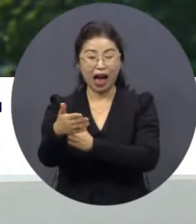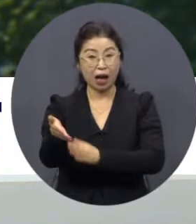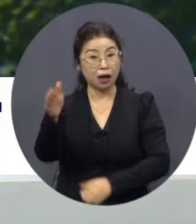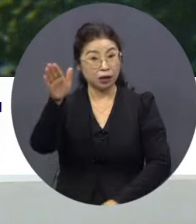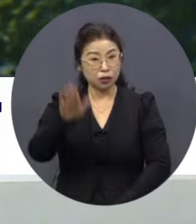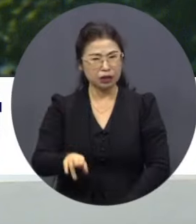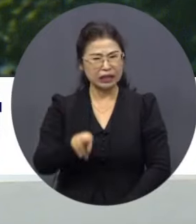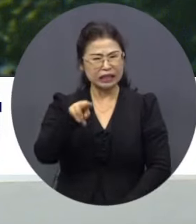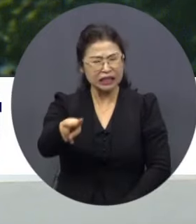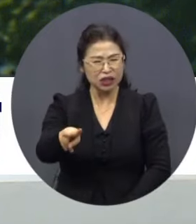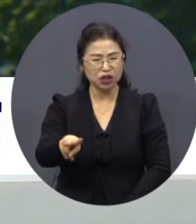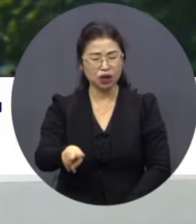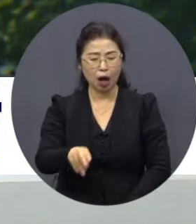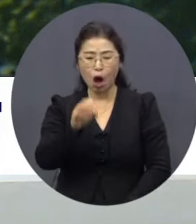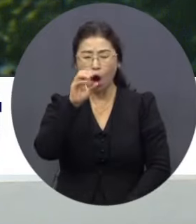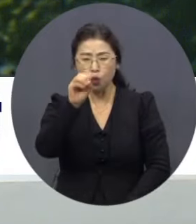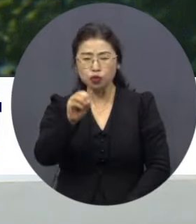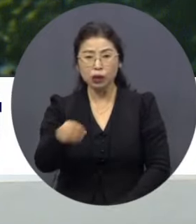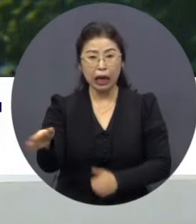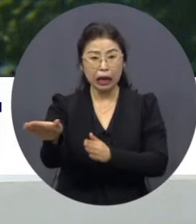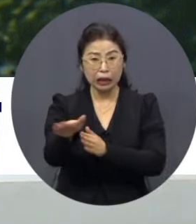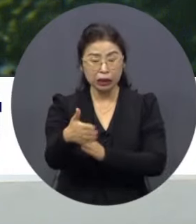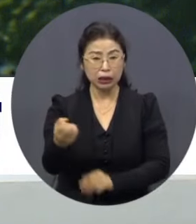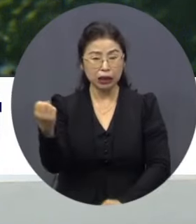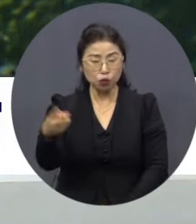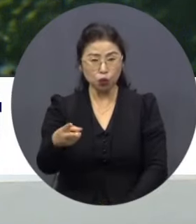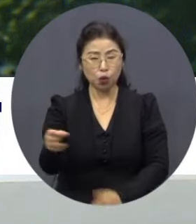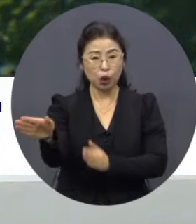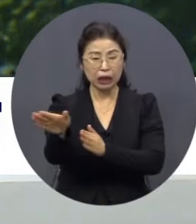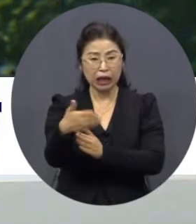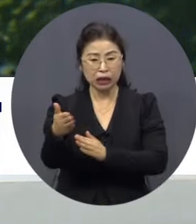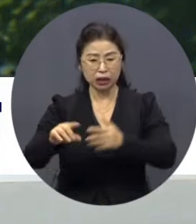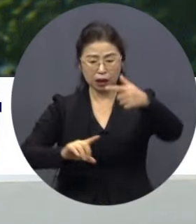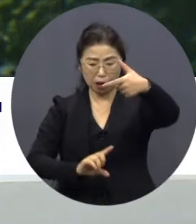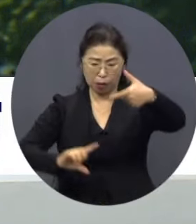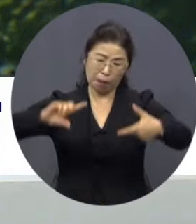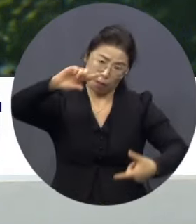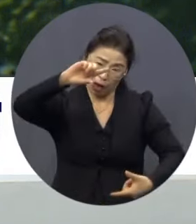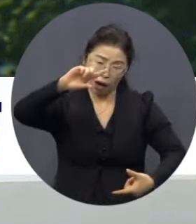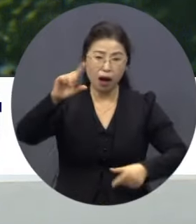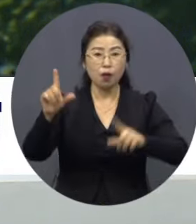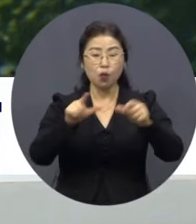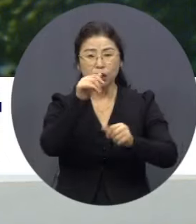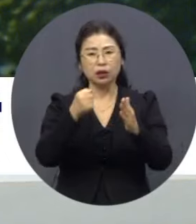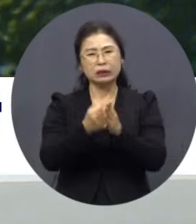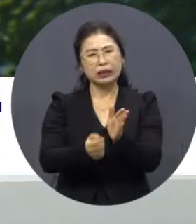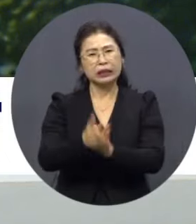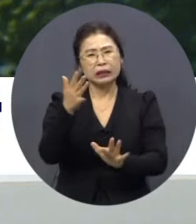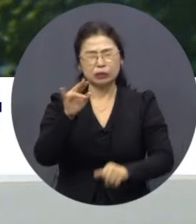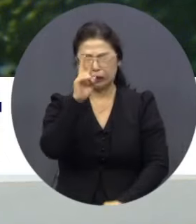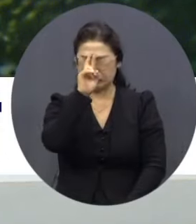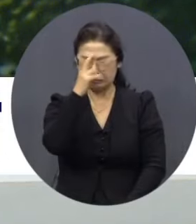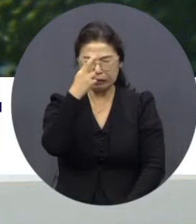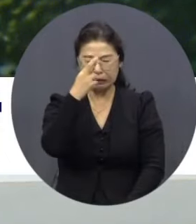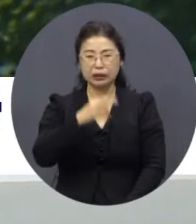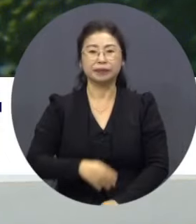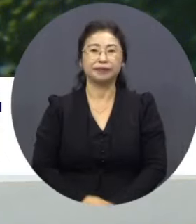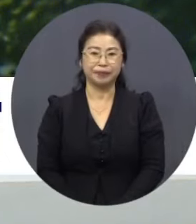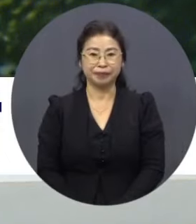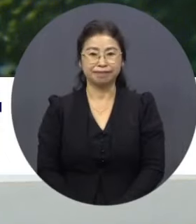그런데 찢어지고 구멍이 난 태극기는 물론 태극기가 거꾸로 개양되기까지 해 시민들이 눈살을